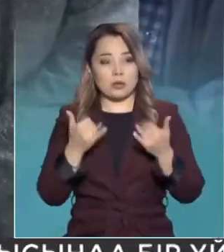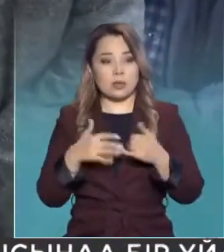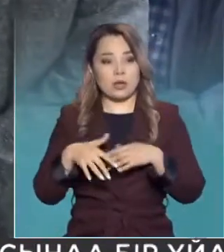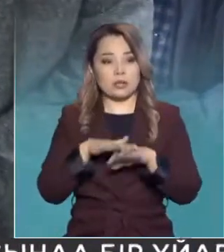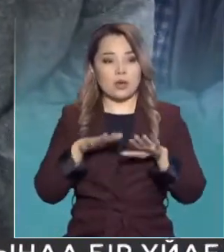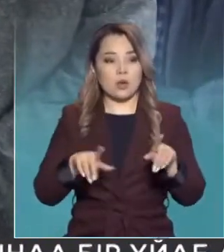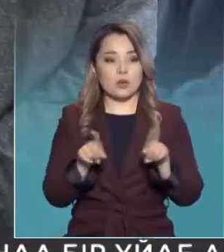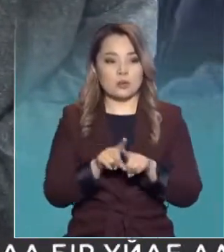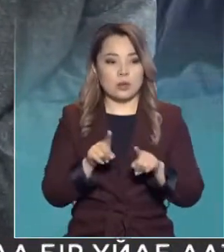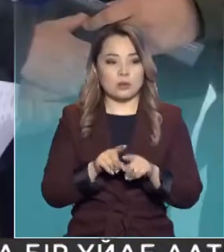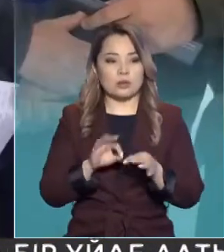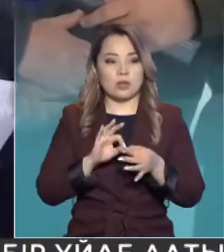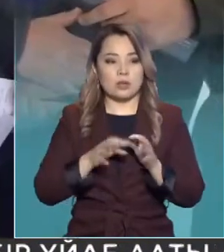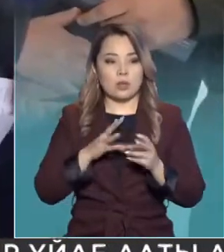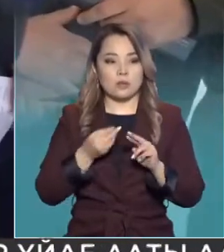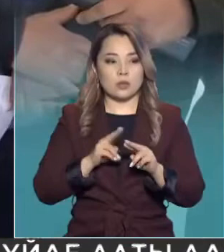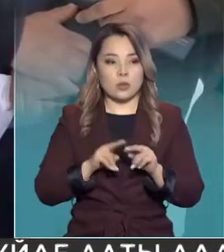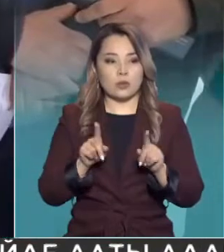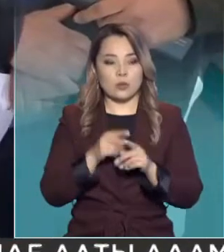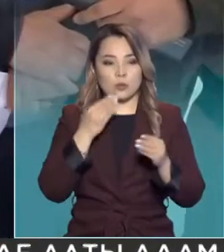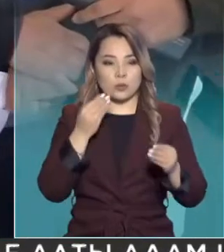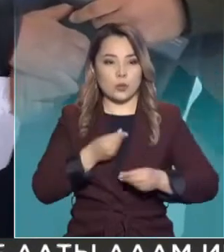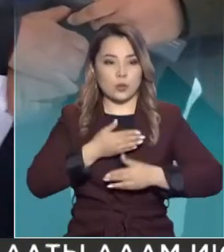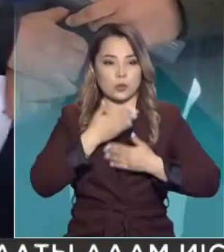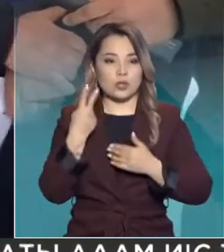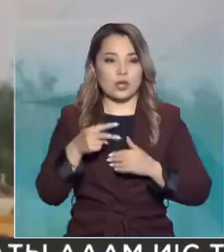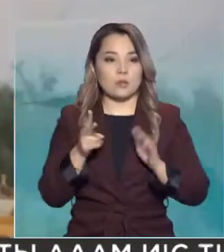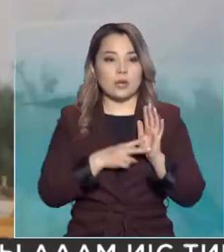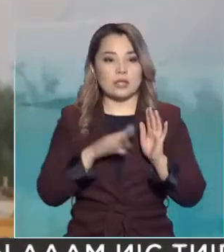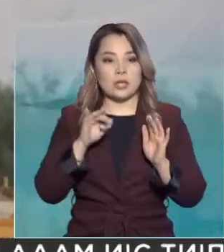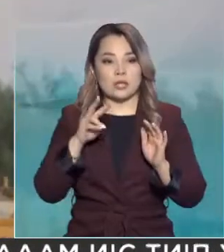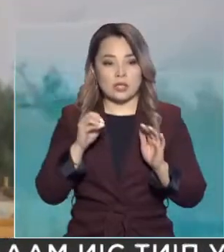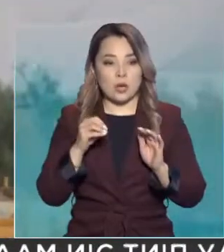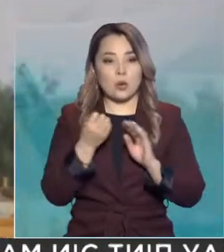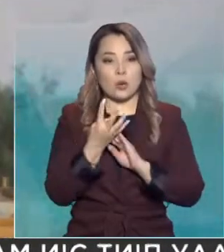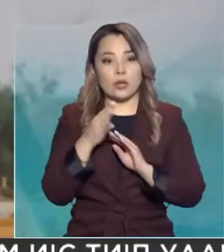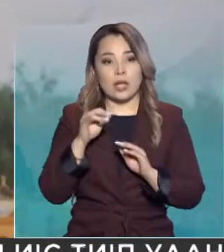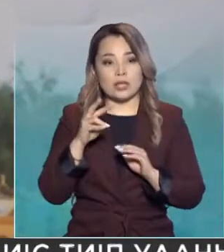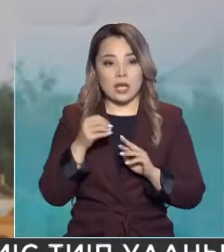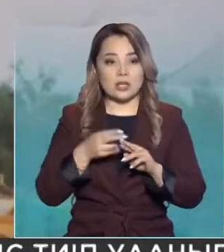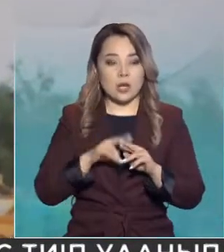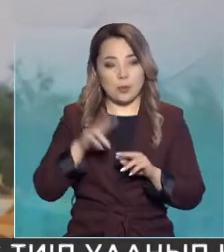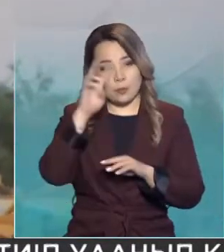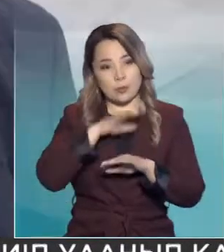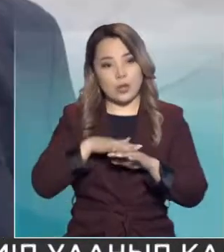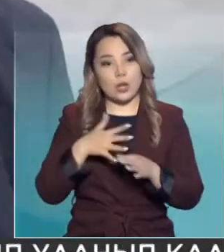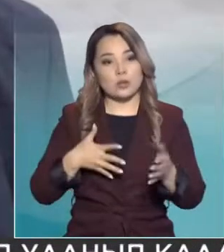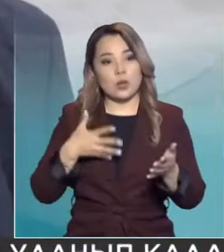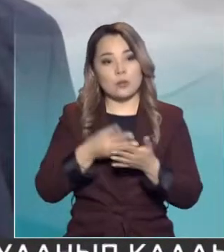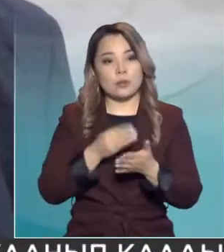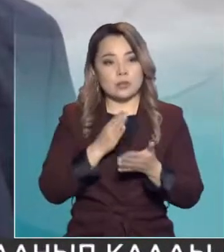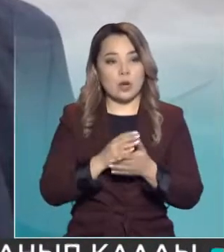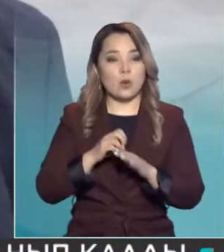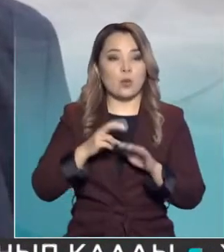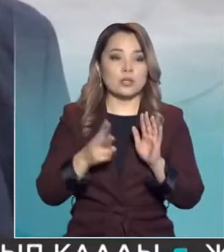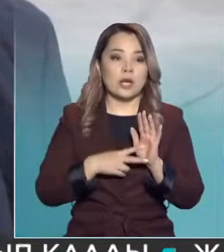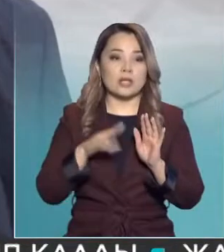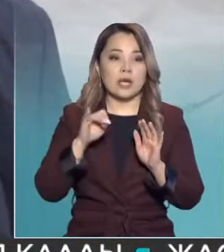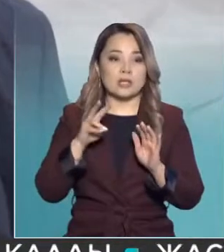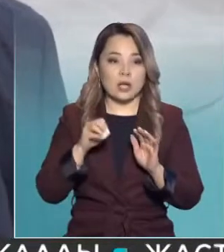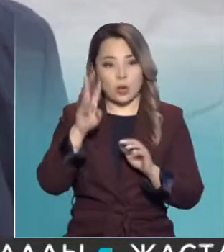зауыты ұсынып отырған бағаға олардың көңілі толмайды. 27 теңгенің 14 теңгесін мемлекет субсидия алайды. 17 теңге